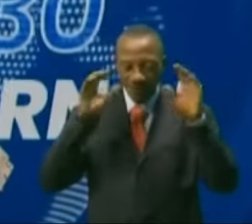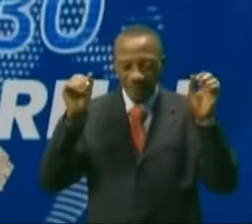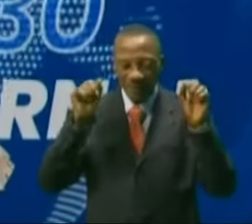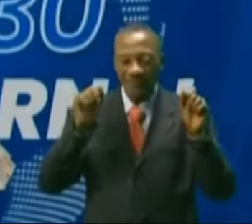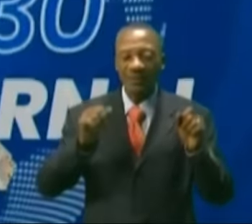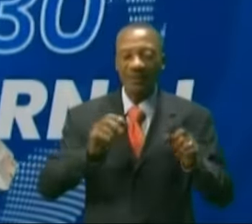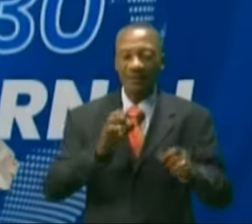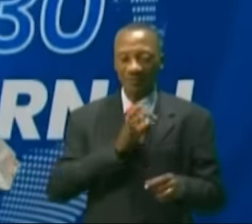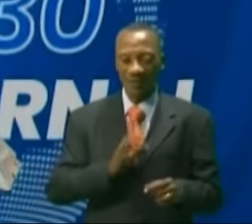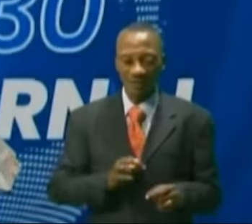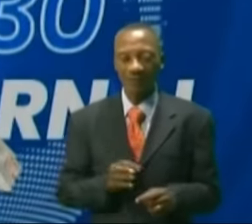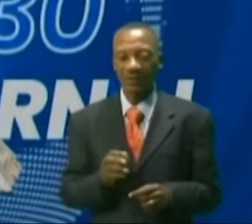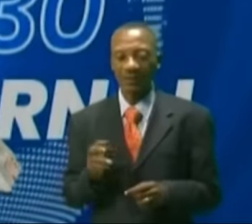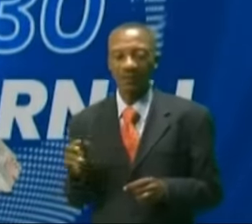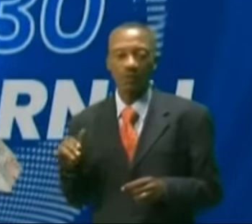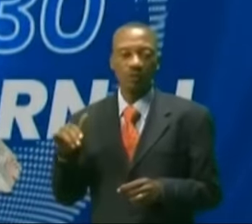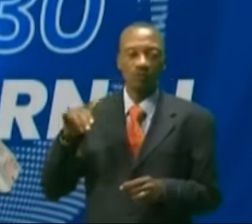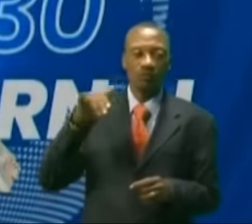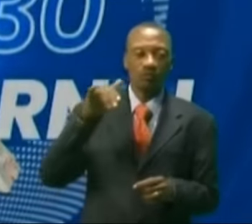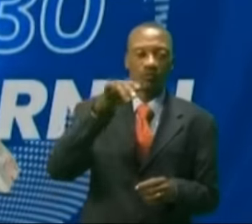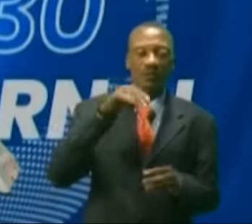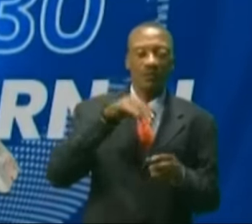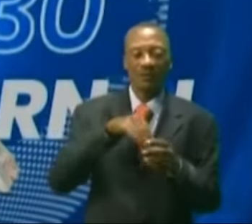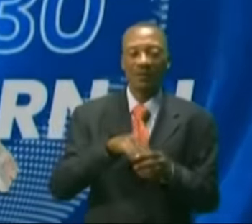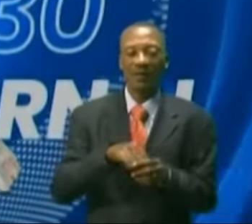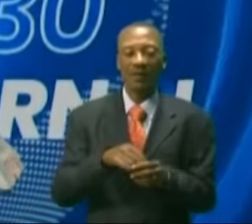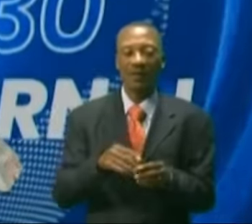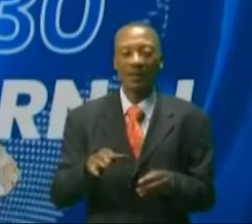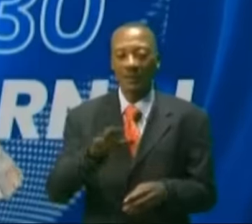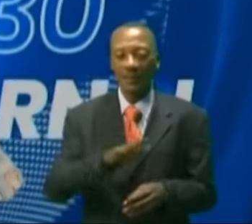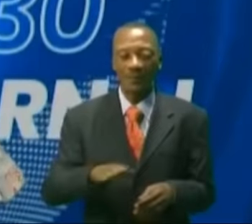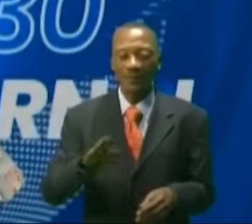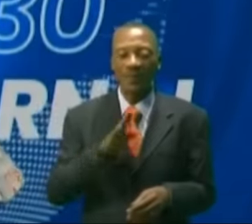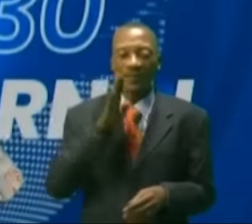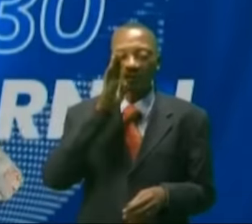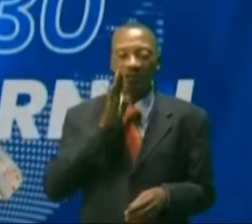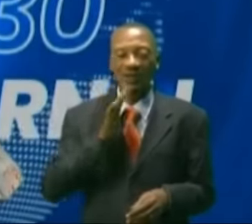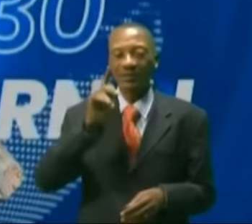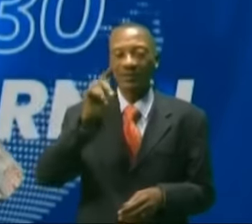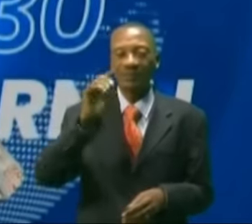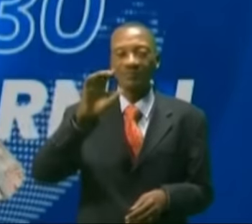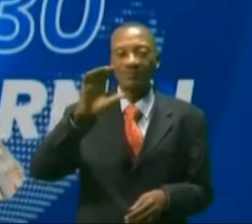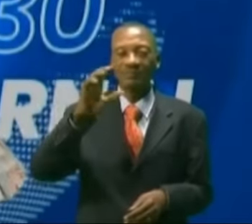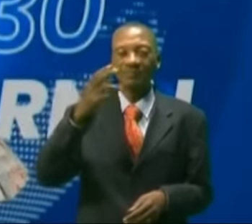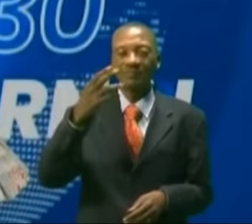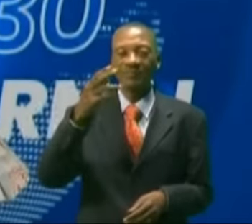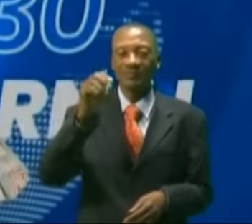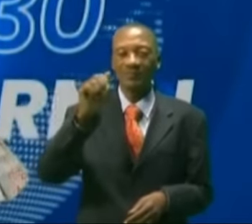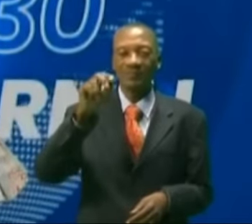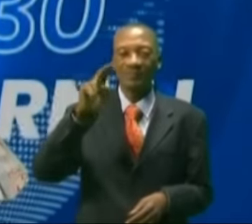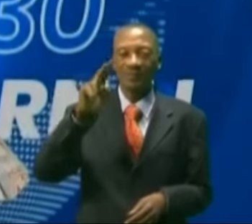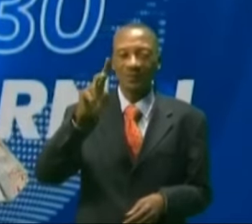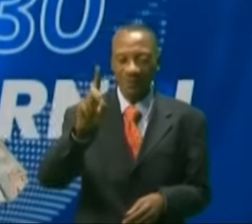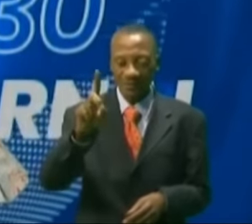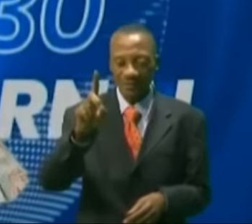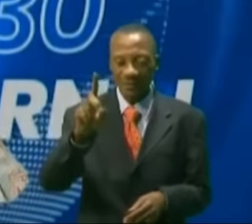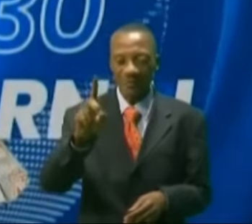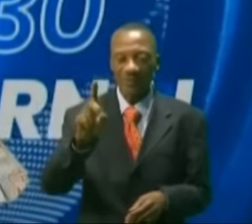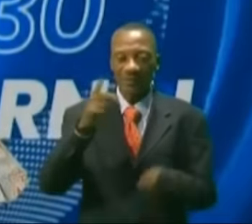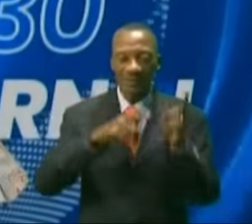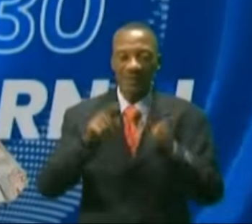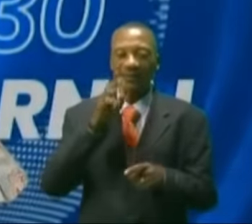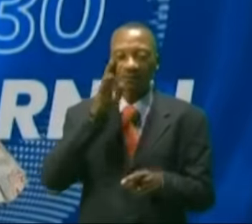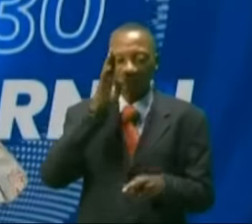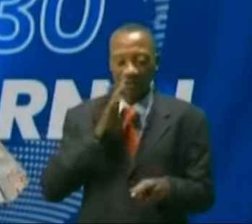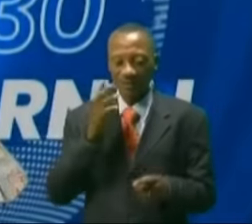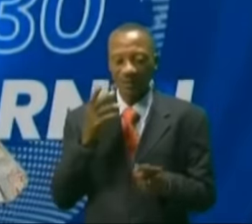travail en N'Djamena, au Tchad, du chef de l'État Félix-Antoine Tshisekedi Tshilombo, qui a procédé hier en compagnie du